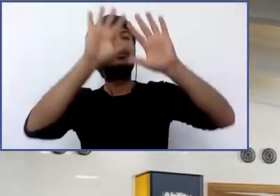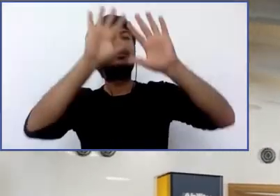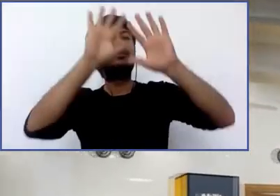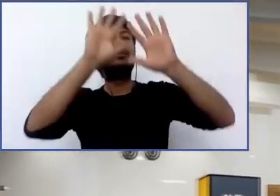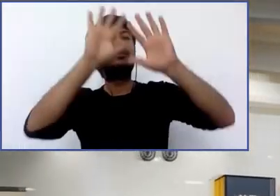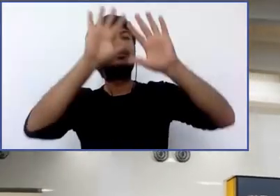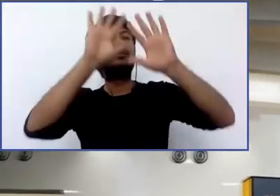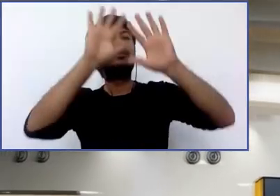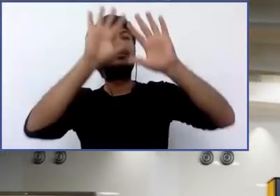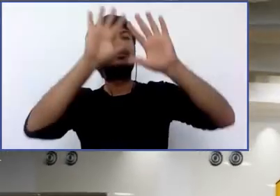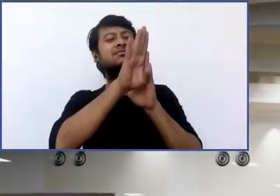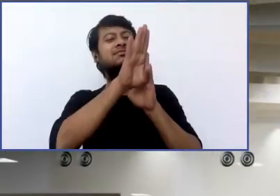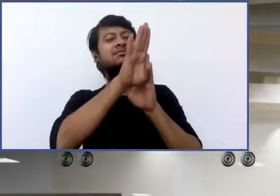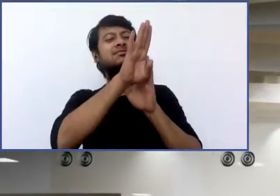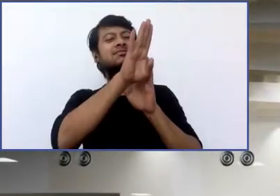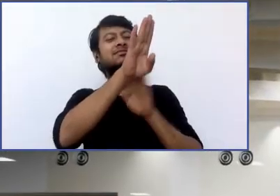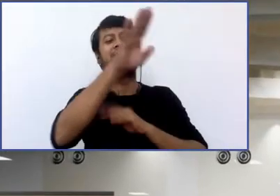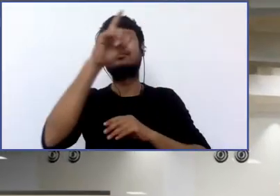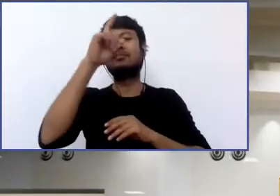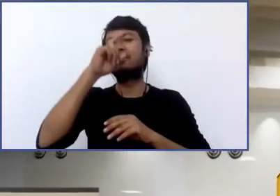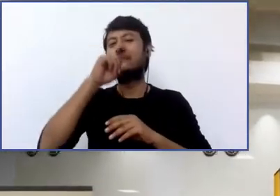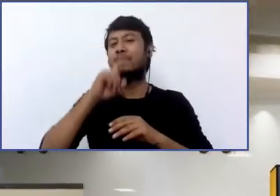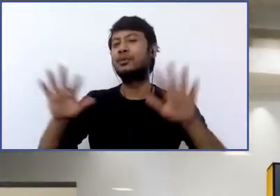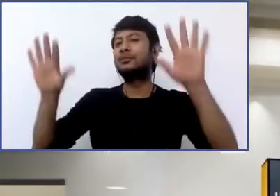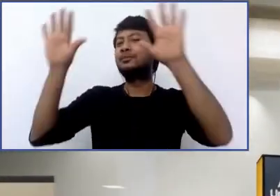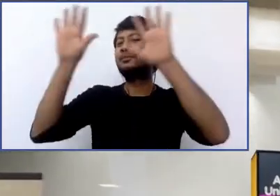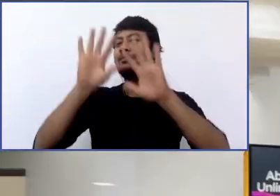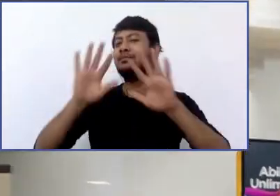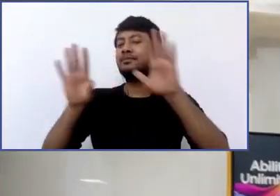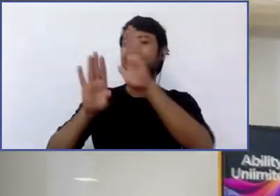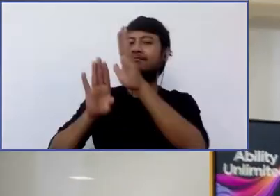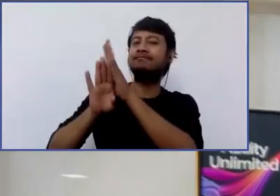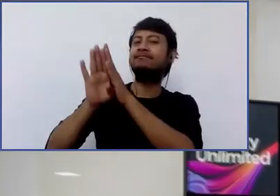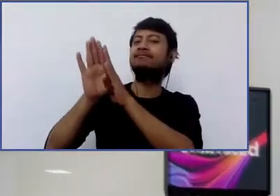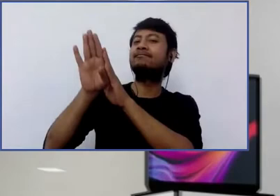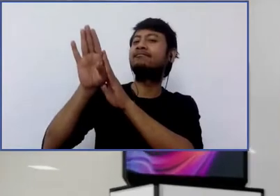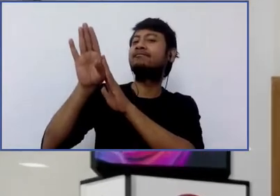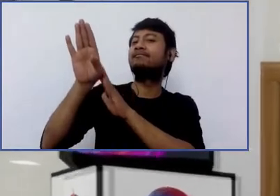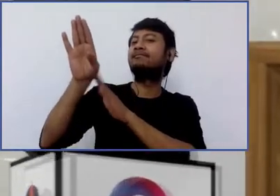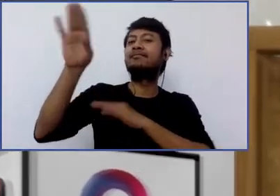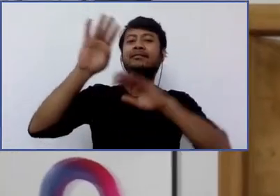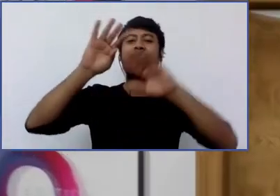पार आसमां के पार आसमां के